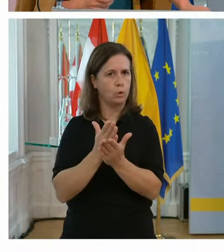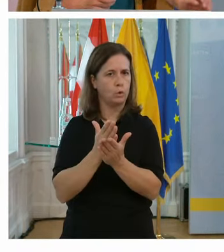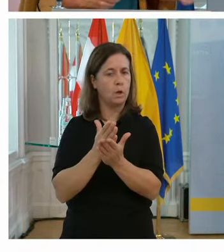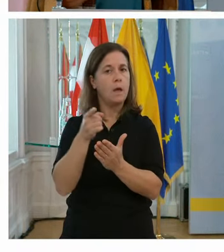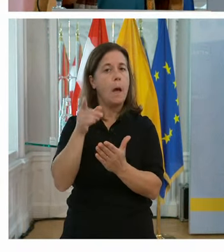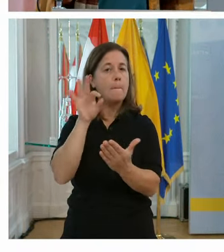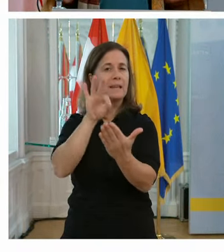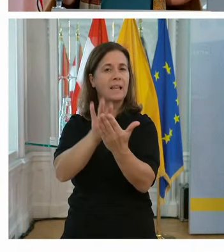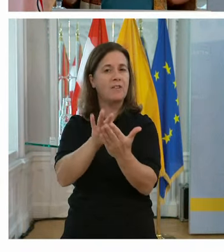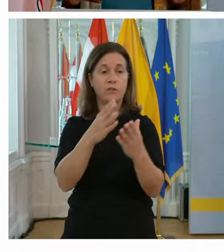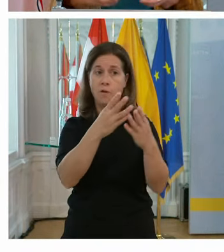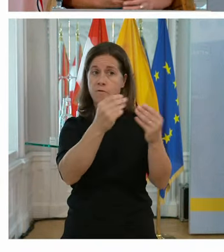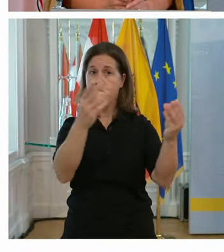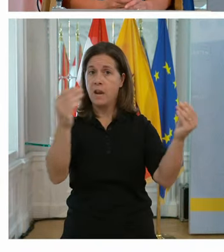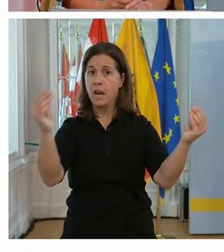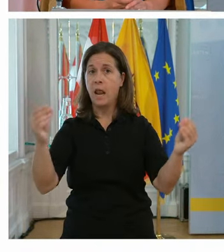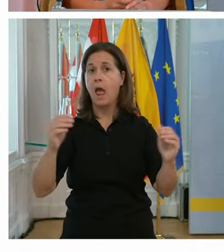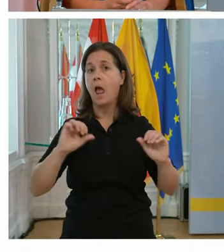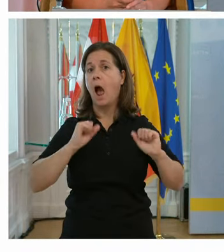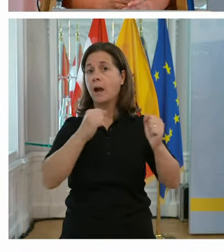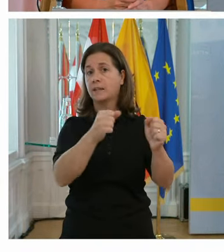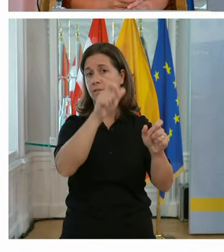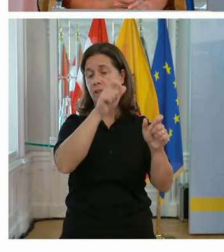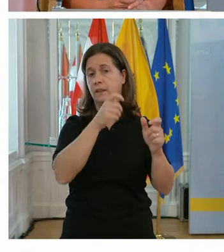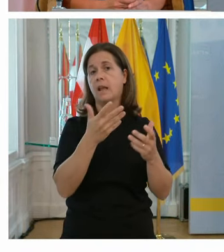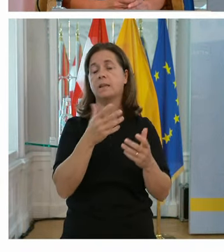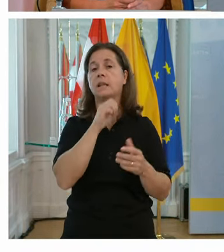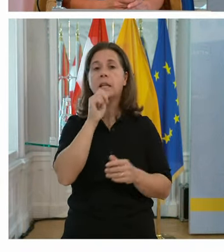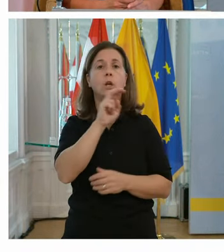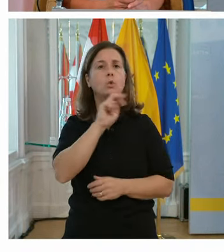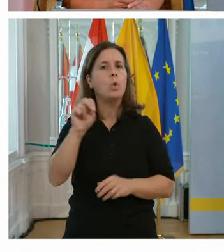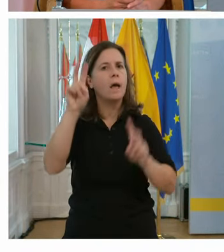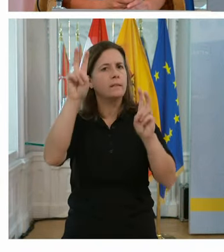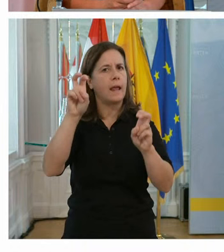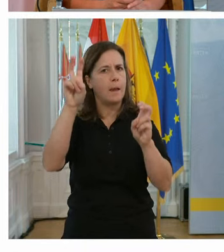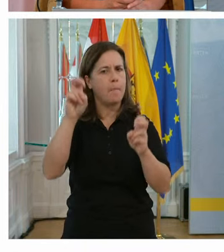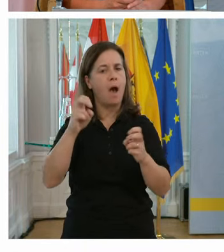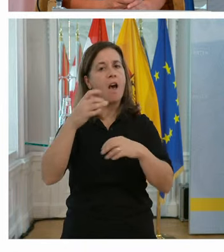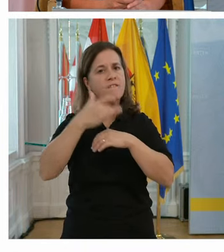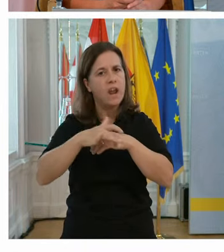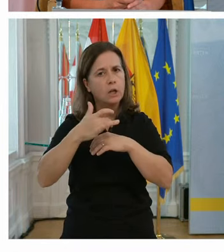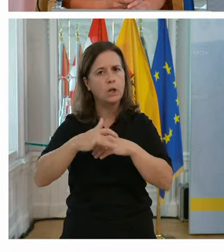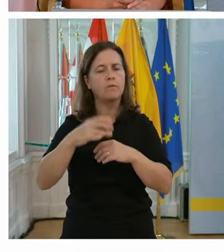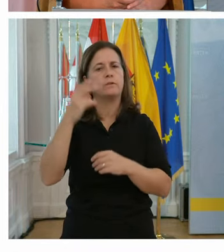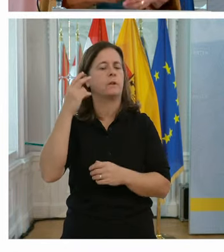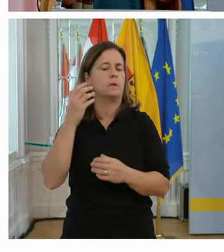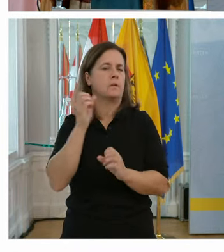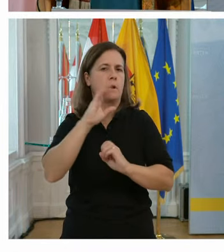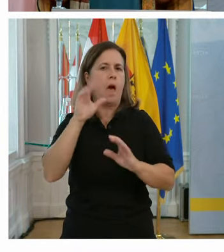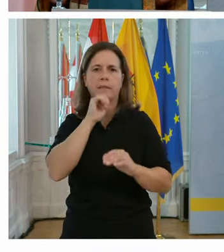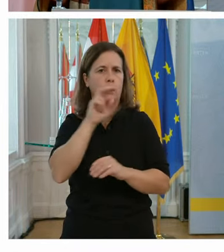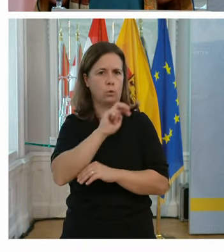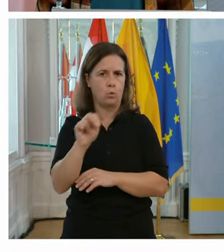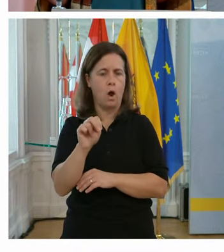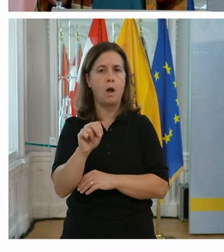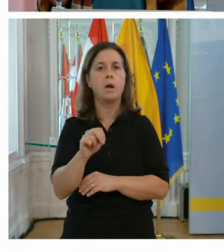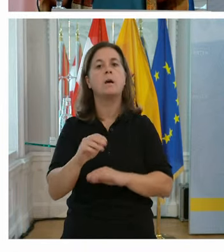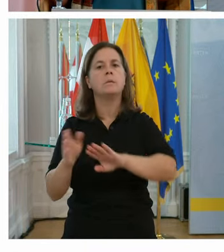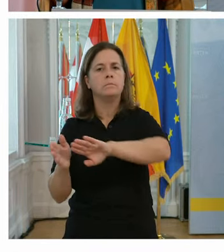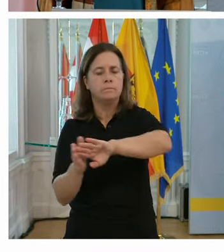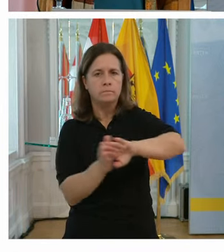betrifft viele der Aktivitäten. Das ist nicht nur ein Thema der Wirtschaft selbstverständlich.